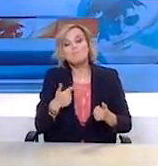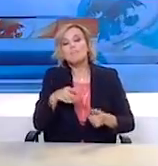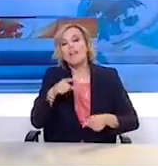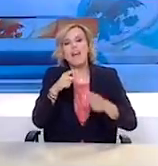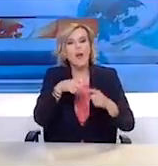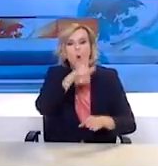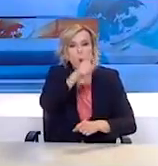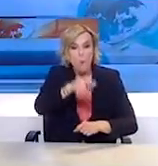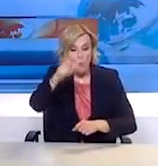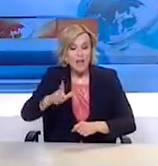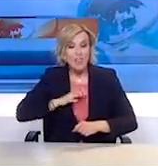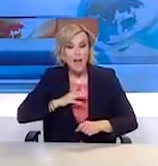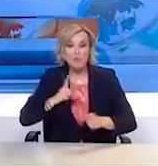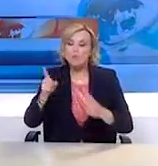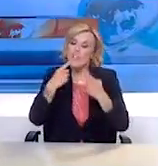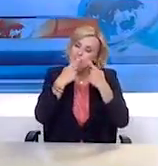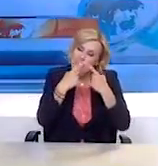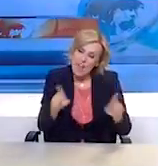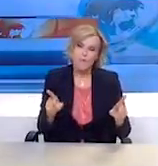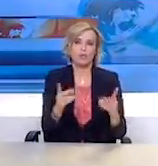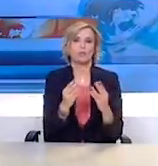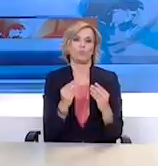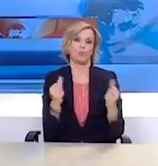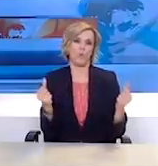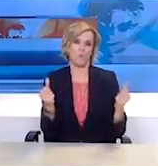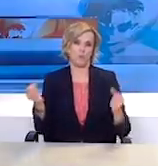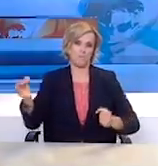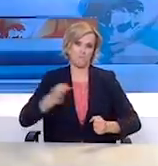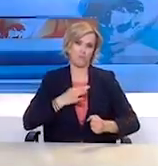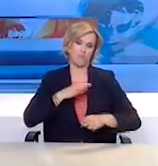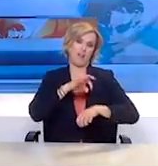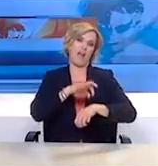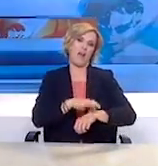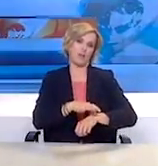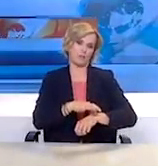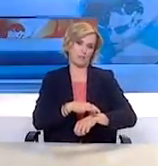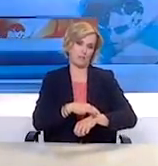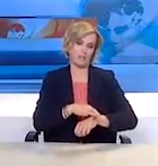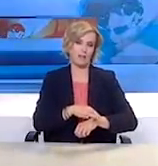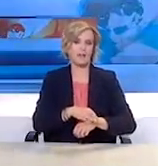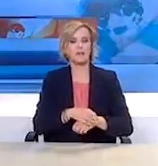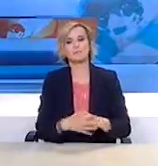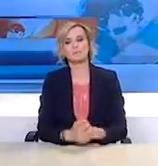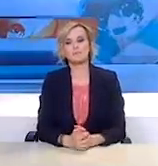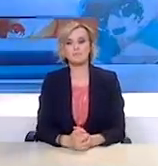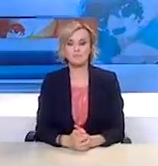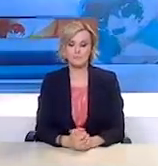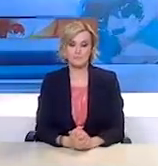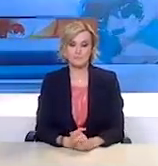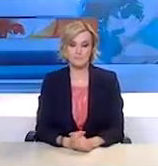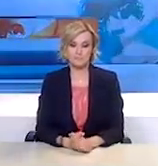ίδιο αποτέλεσμα. Και θα έχουμε περισσότερες πληροφορίες σαν επιστημονική κοινότητα λίγο αργότερα.